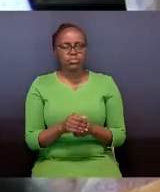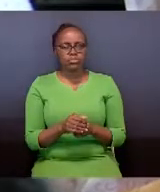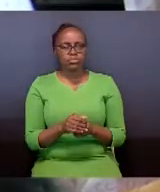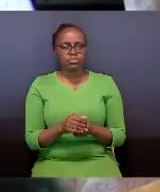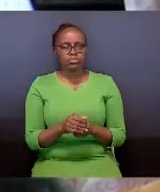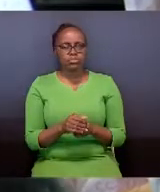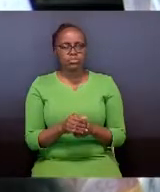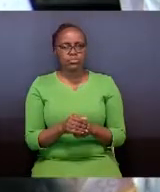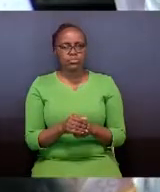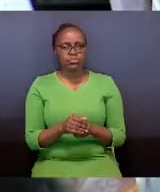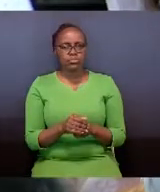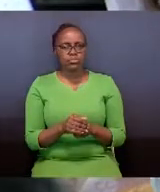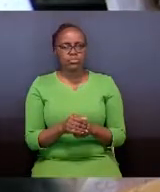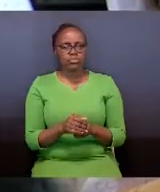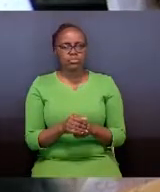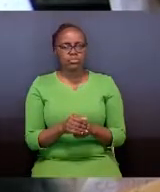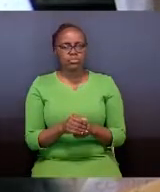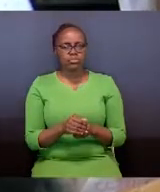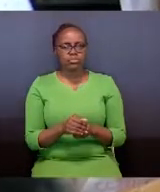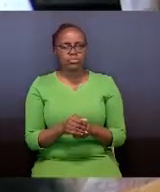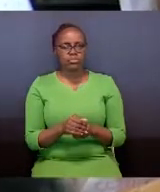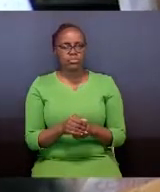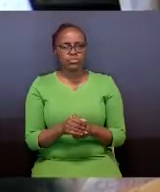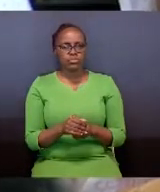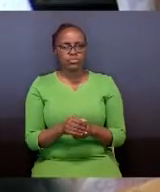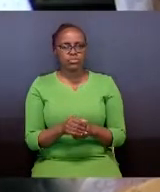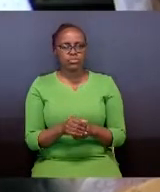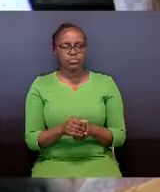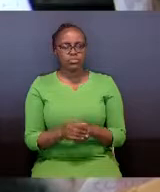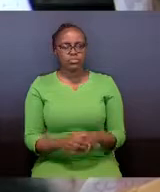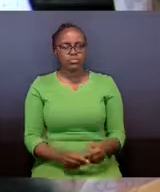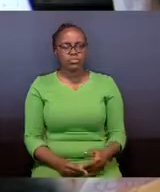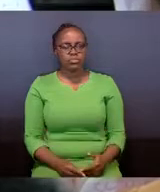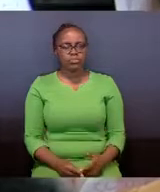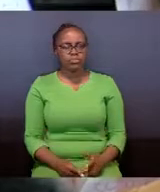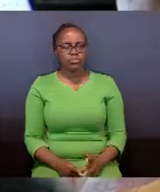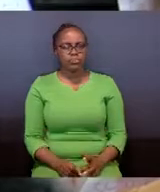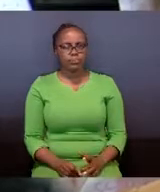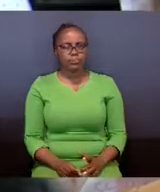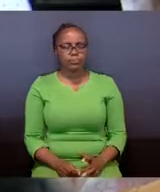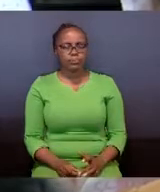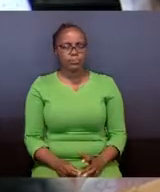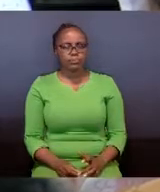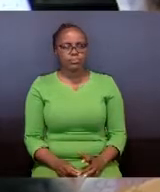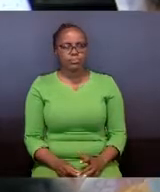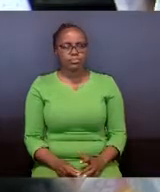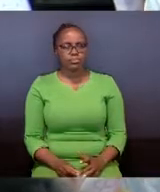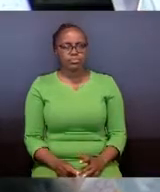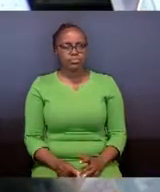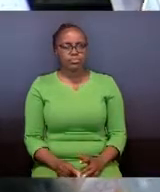j'ai effectué mes études de recherche sur la ZLECAF. Monsieur le Président, la ZLECAF est